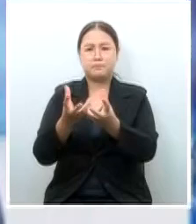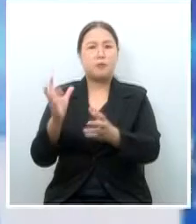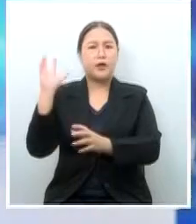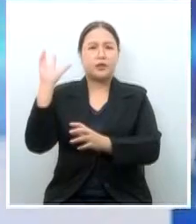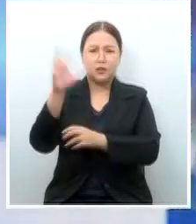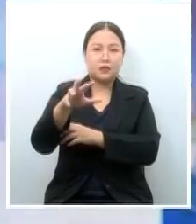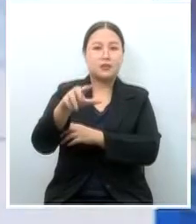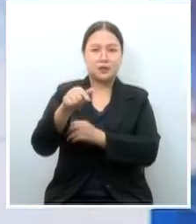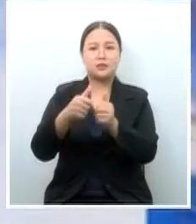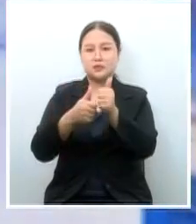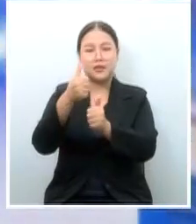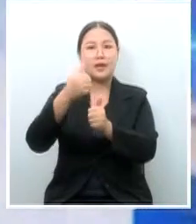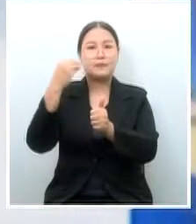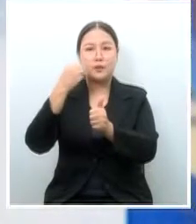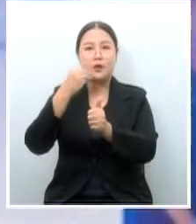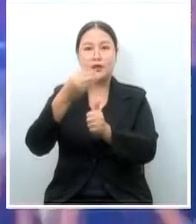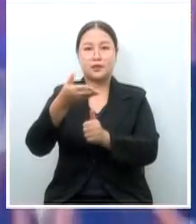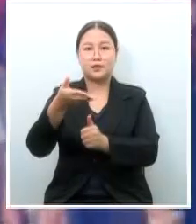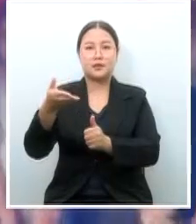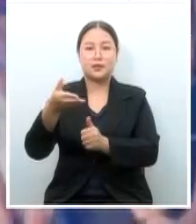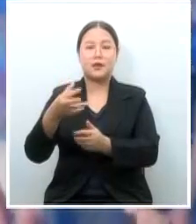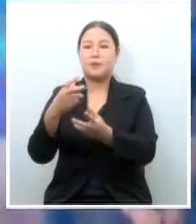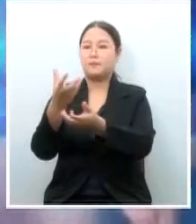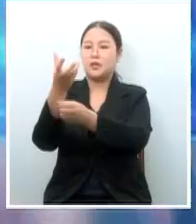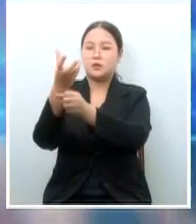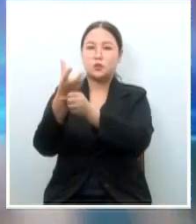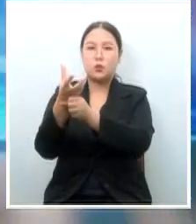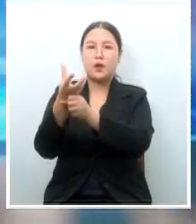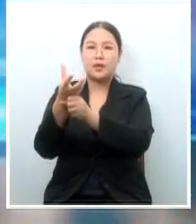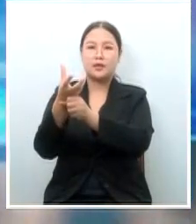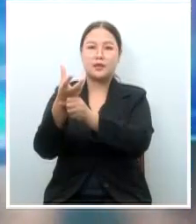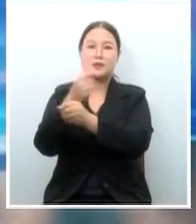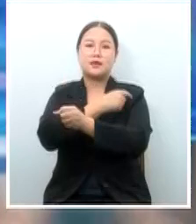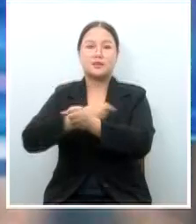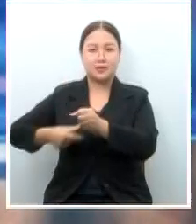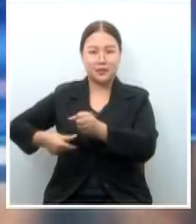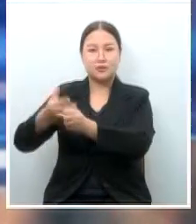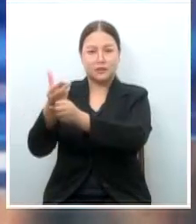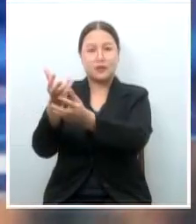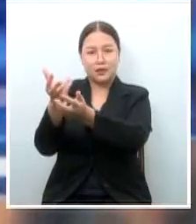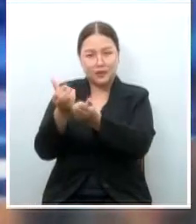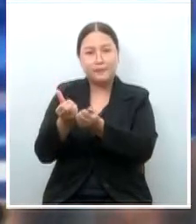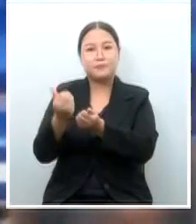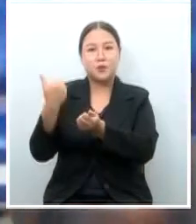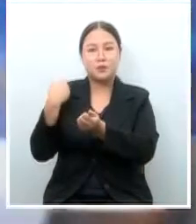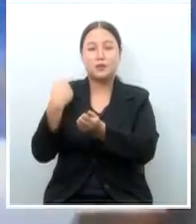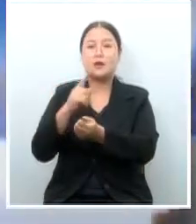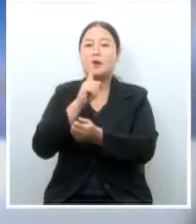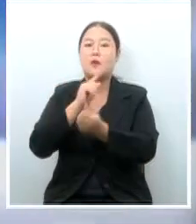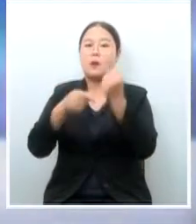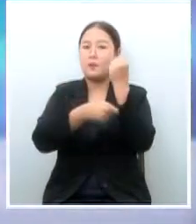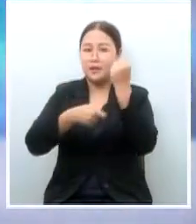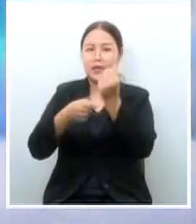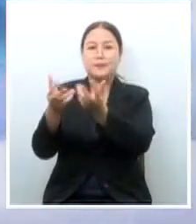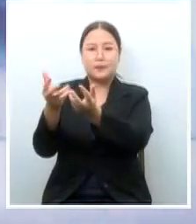ยกีฬาแฮนด์บอลถ้วยพระราชทานสมเด็จพระกนิษฐาธิราชเจ้ากรมสมเด็จพระเทพรัตนราชสุด